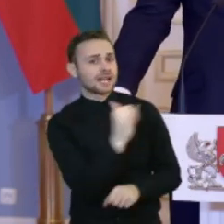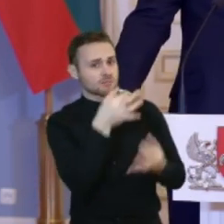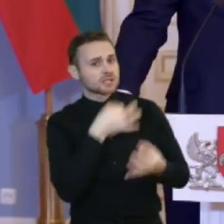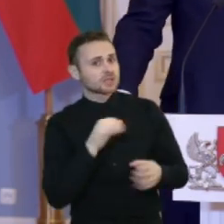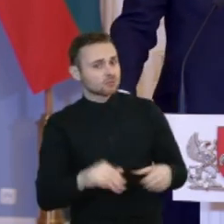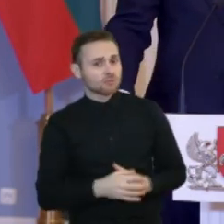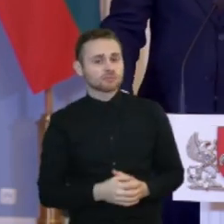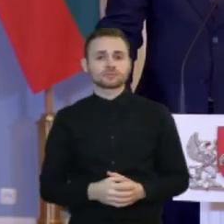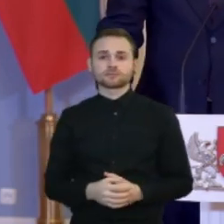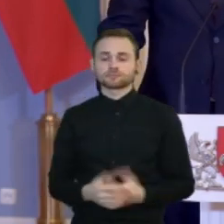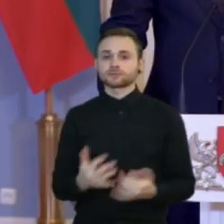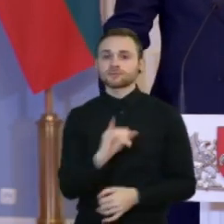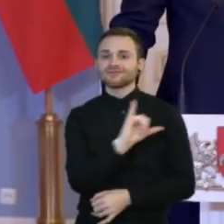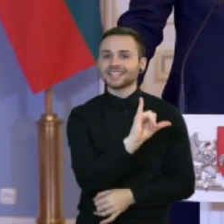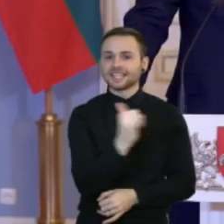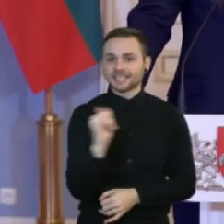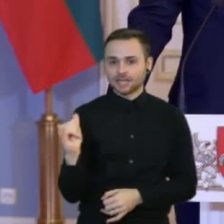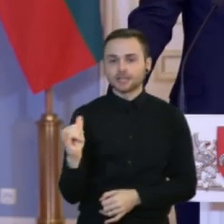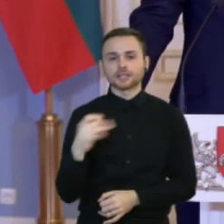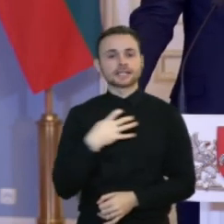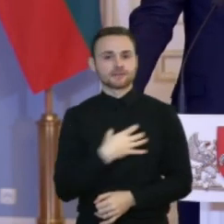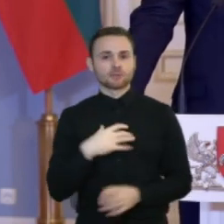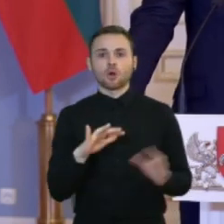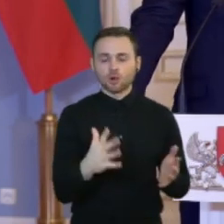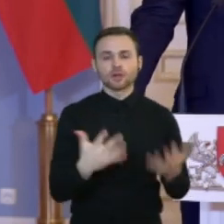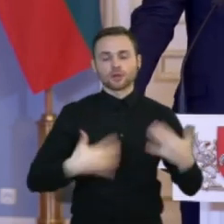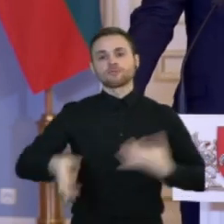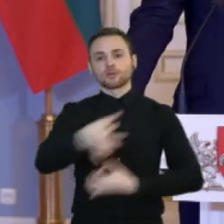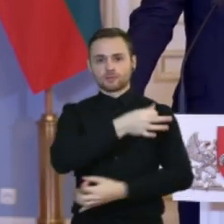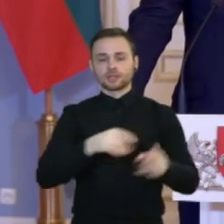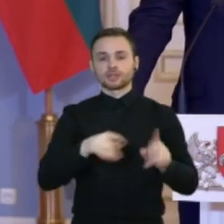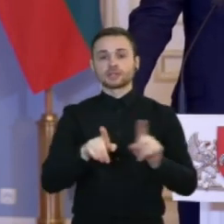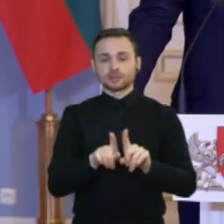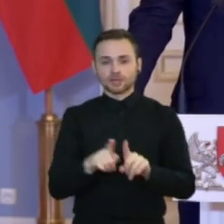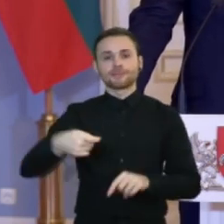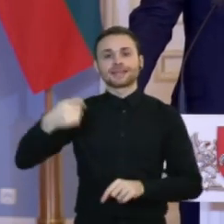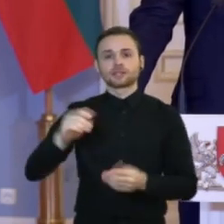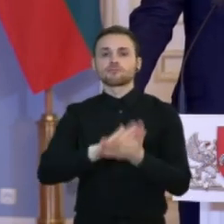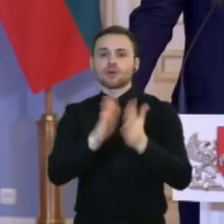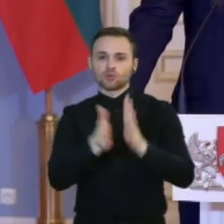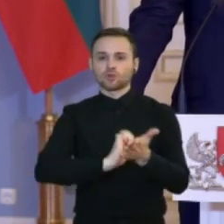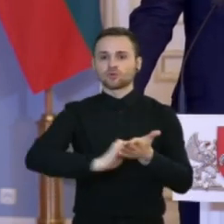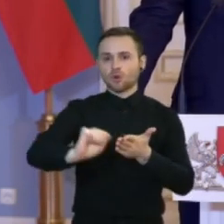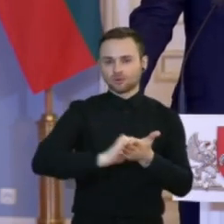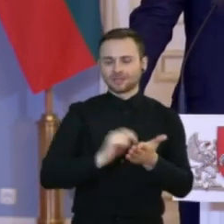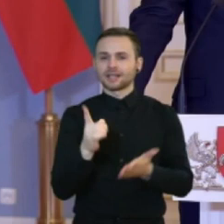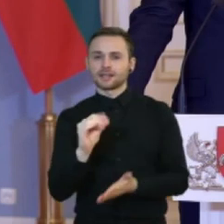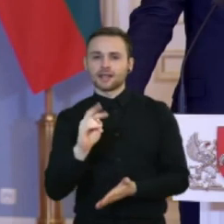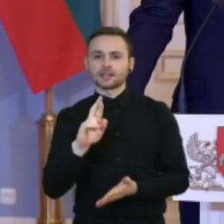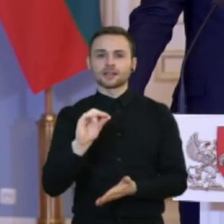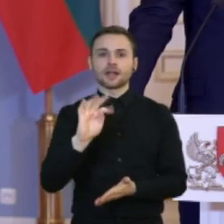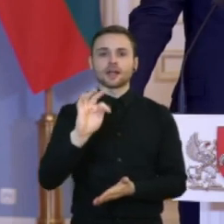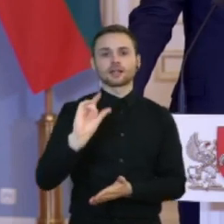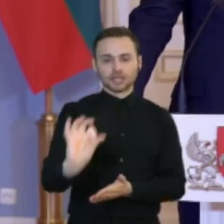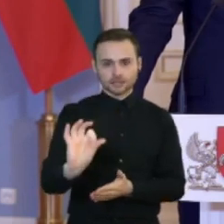Mes aptarėme pagrindinės sąlygas, prezidentas rengė dekretą, neužilgo, visos jo detalės bus paskelbtos, mes